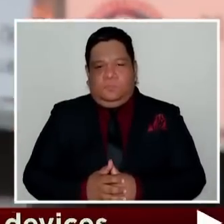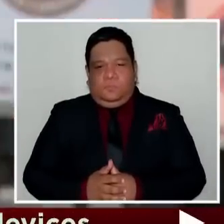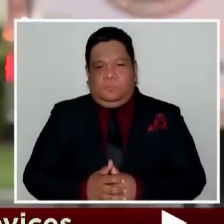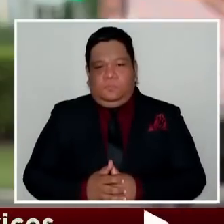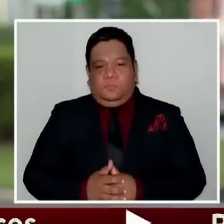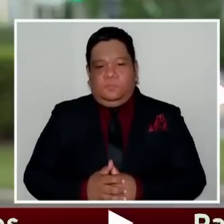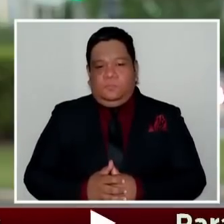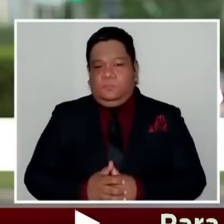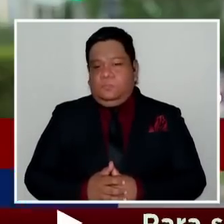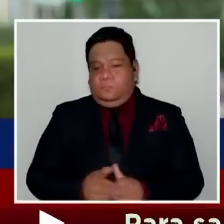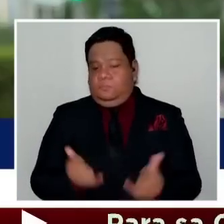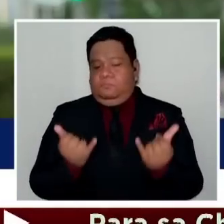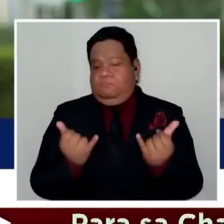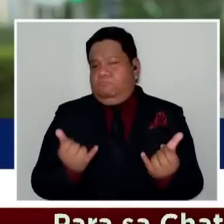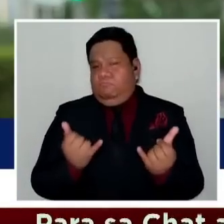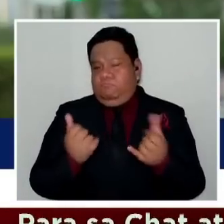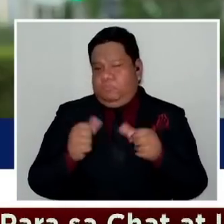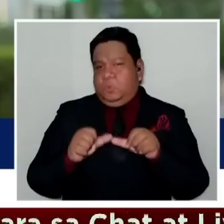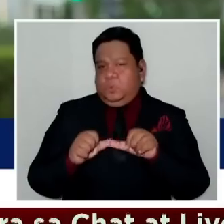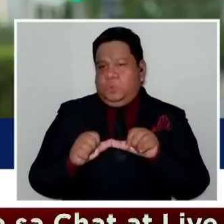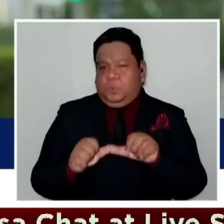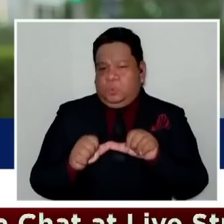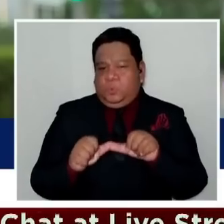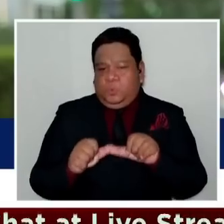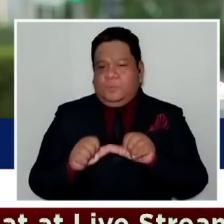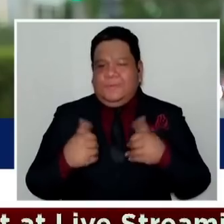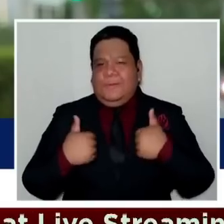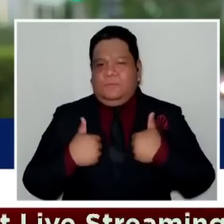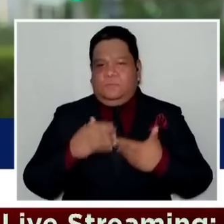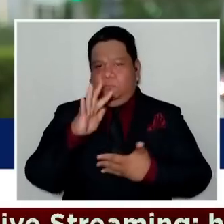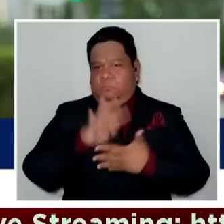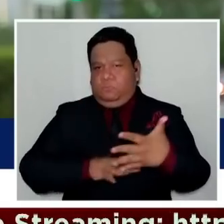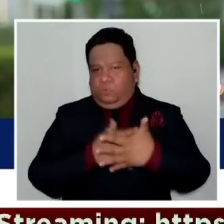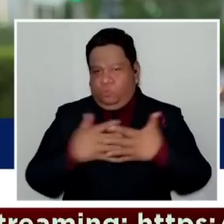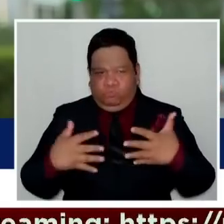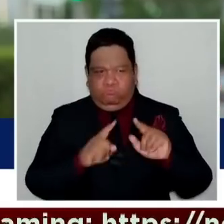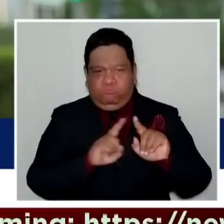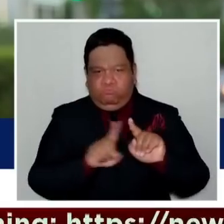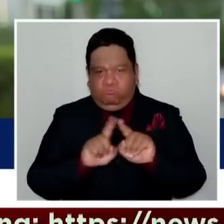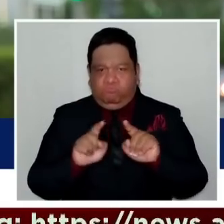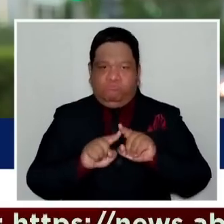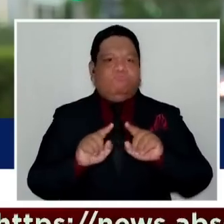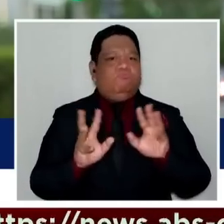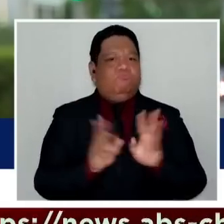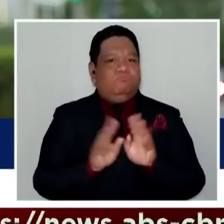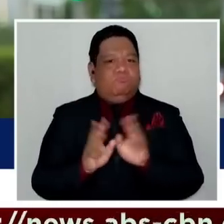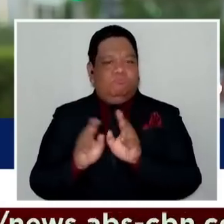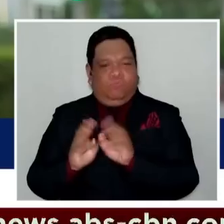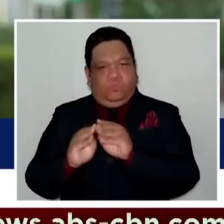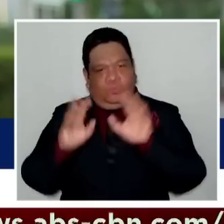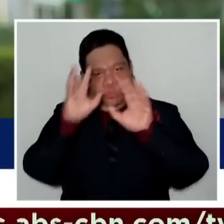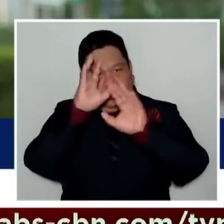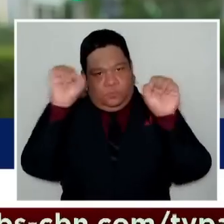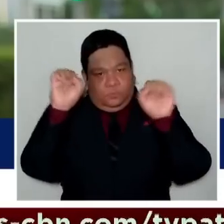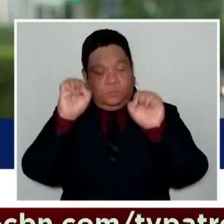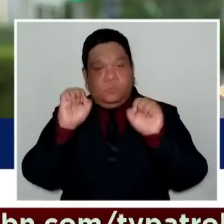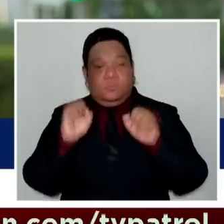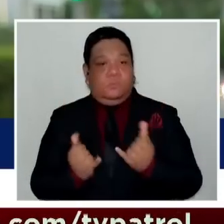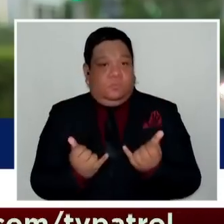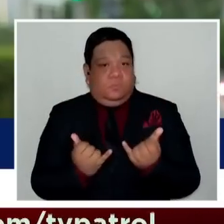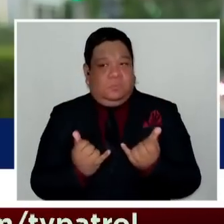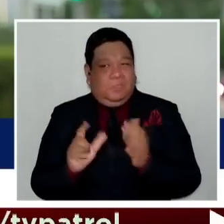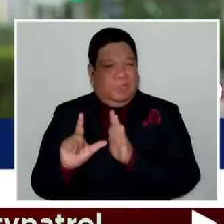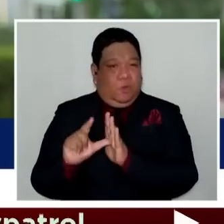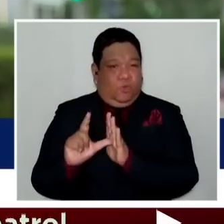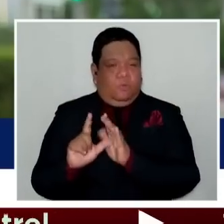Tuloy-tuloy pa rin, kabayan, ang schedule ng Pangulo dito sa Washington, D.C. At mamaya ay nakalakda siya magtungo sa Pentagon kung